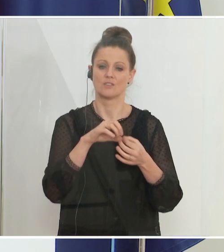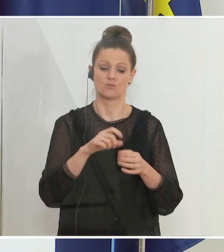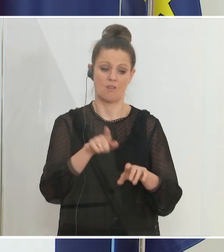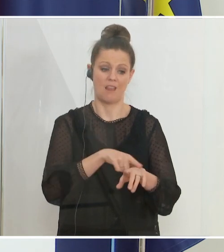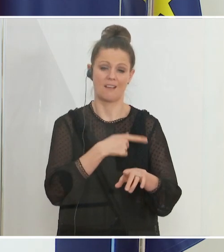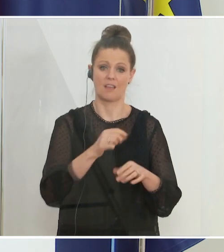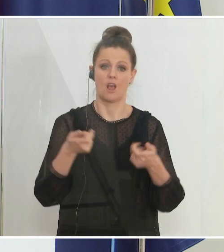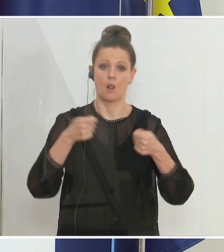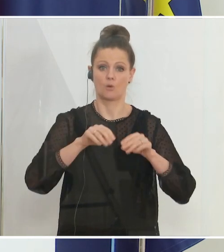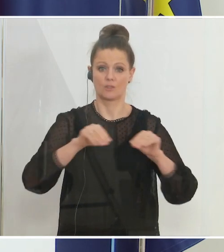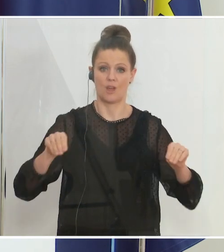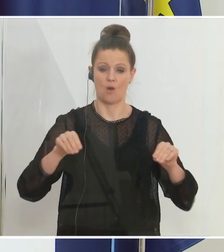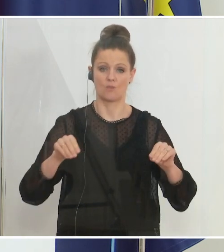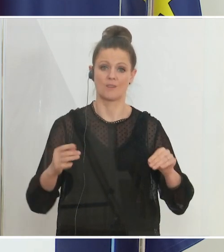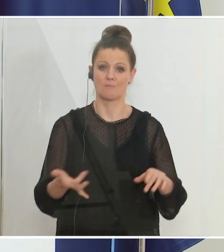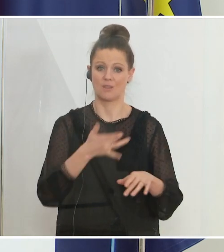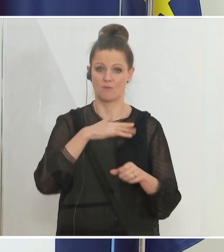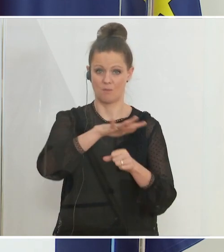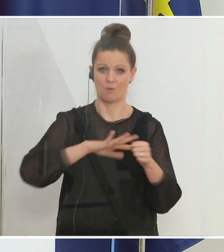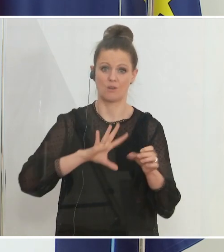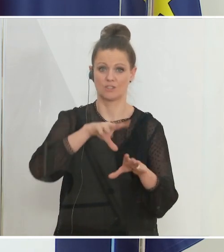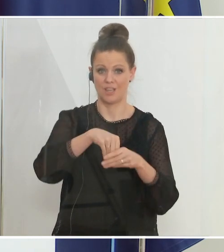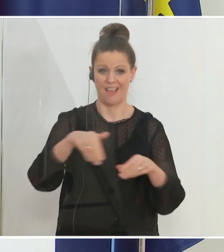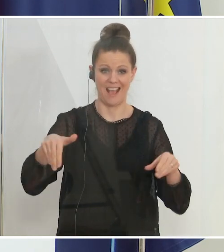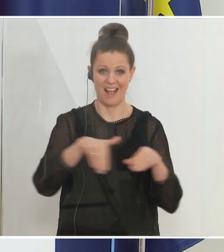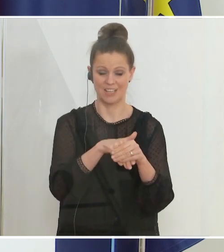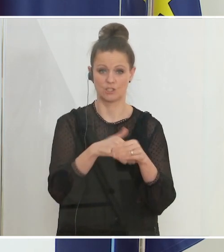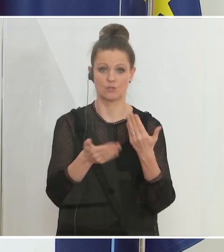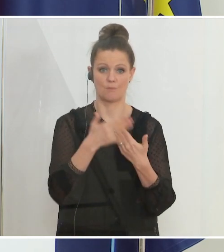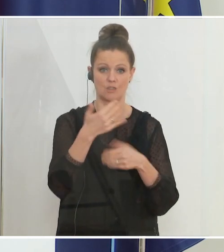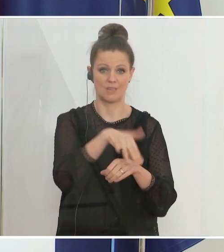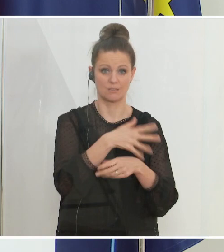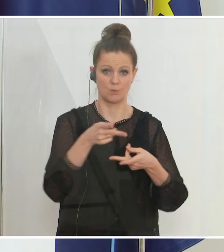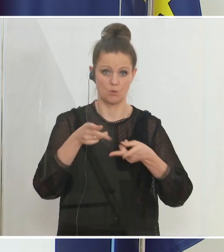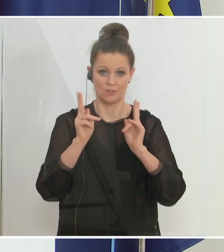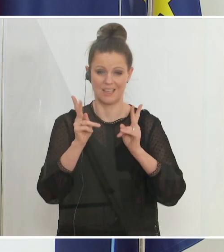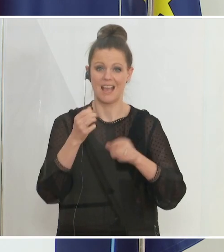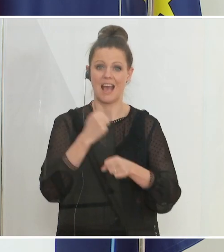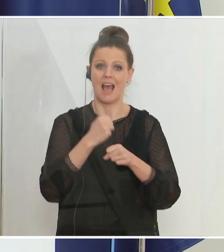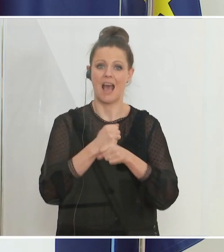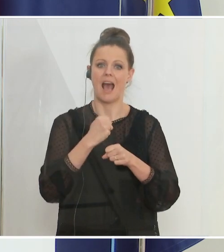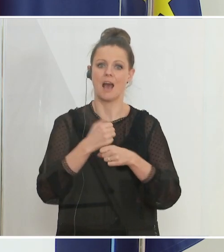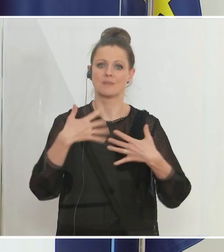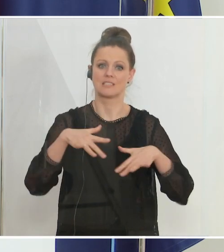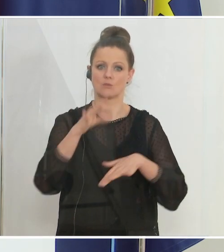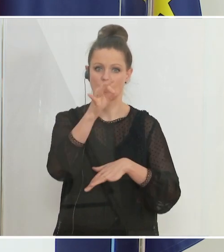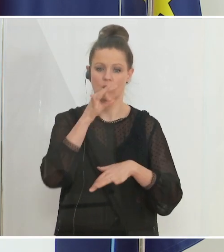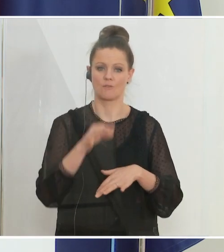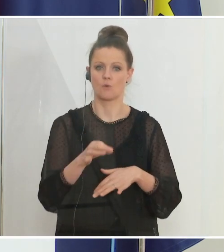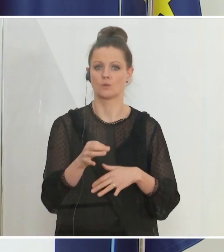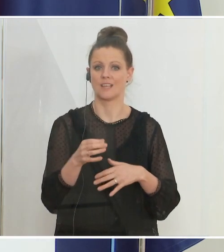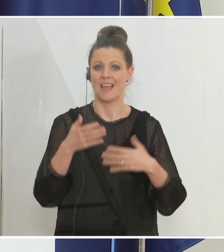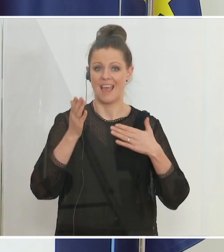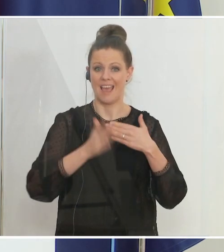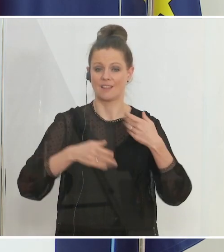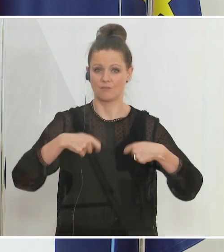betroffenen Branchen wie Tourismus und Gastronomie beschäftigt. Die Arbeitslosenquote von Frauen liegt derzeit Ende